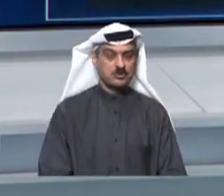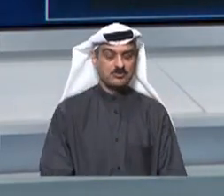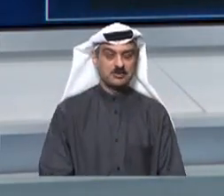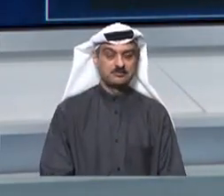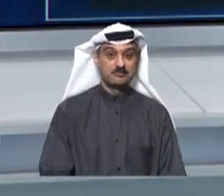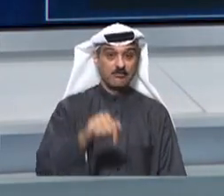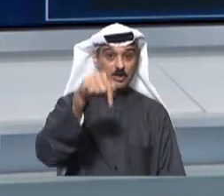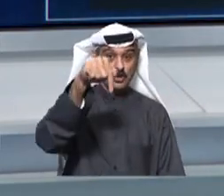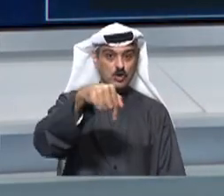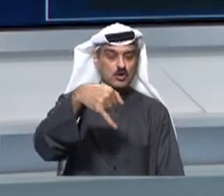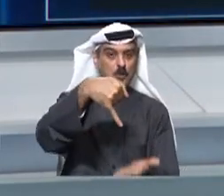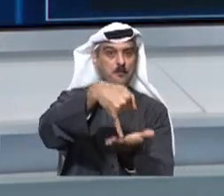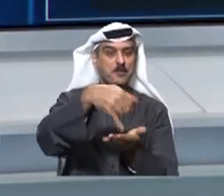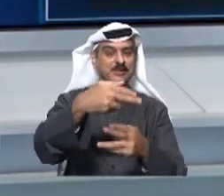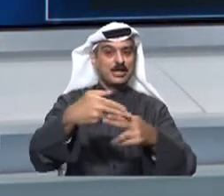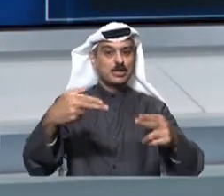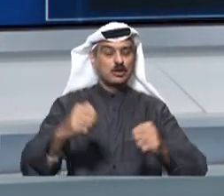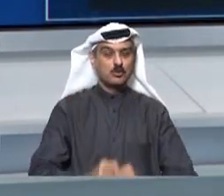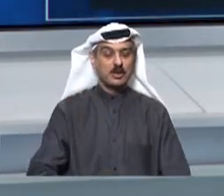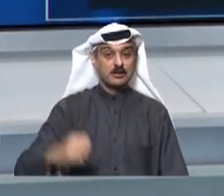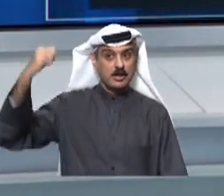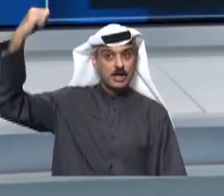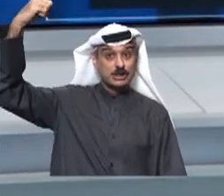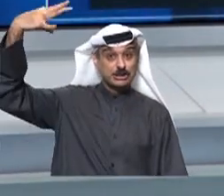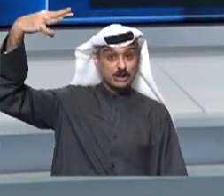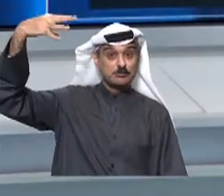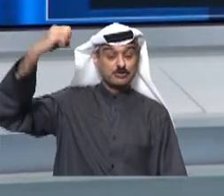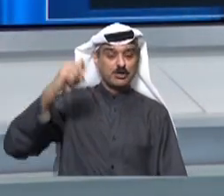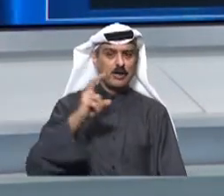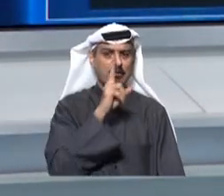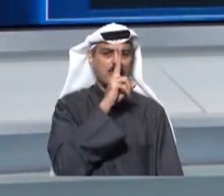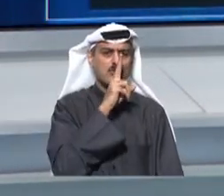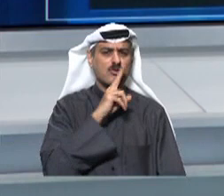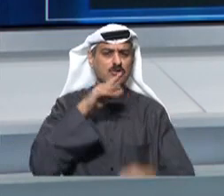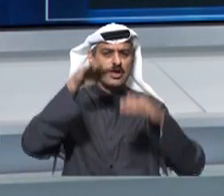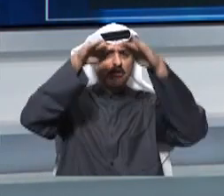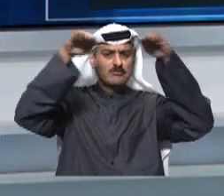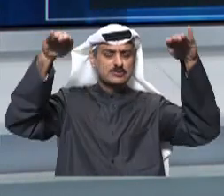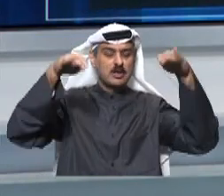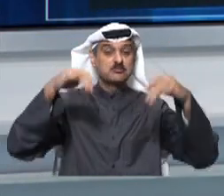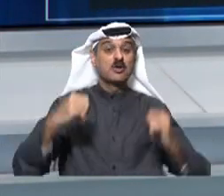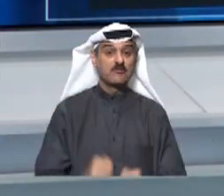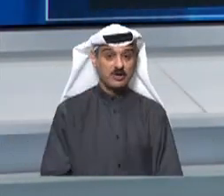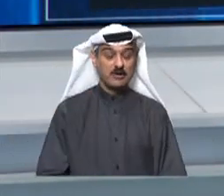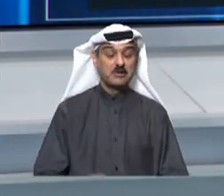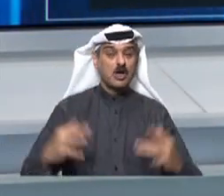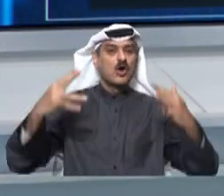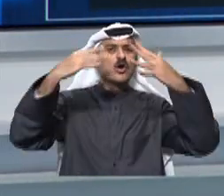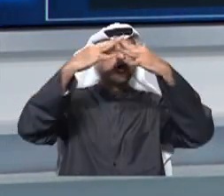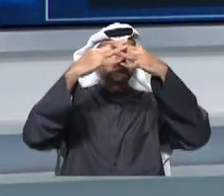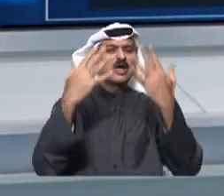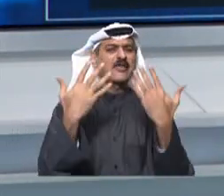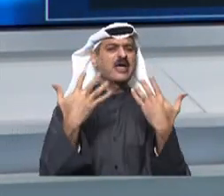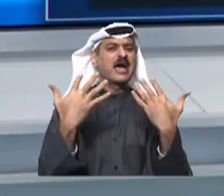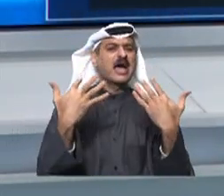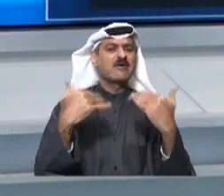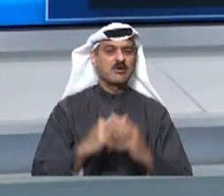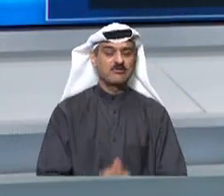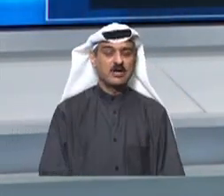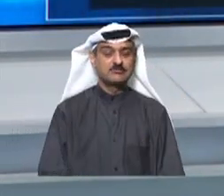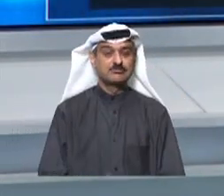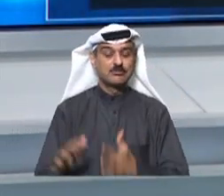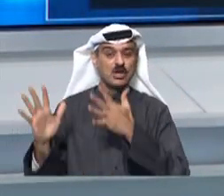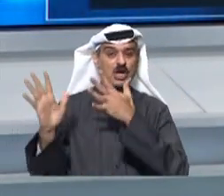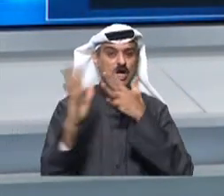للأجواء الحالية في مدينة الكويت، أجواء مشمسة بشكل عام مع ظهور بعض السحب العالية المتفرقة على بعض المناطق. هواء حاليا